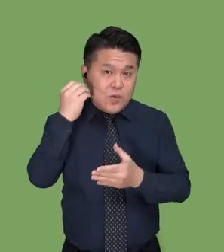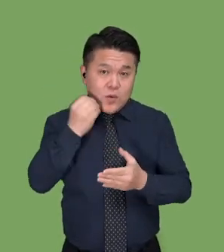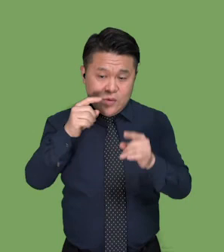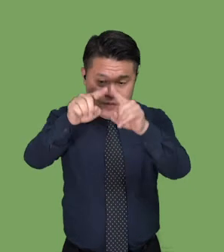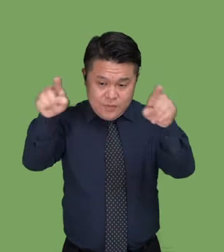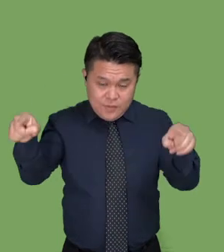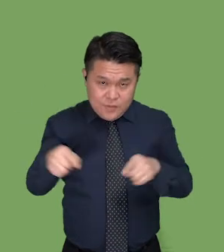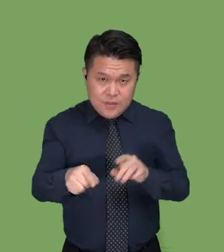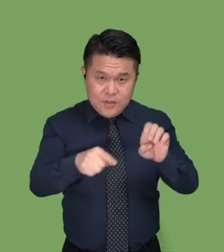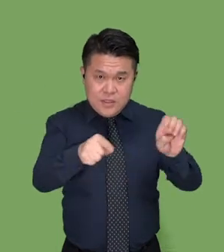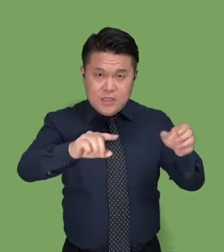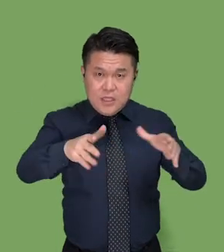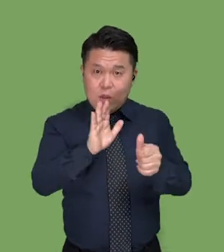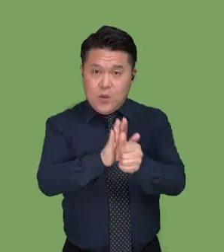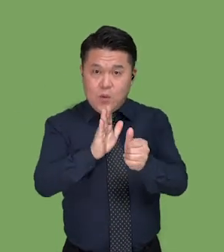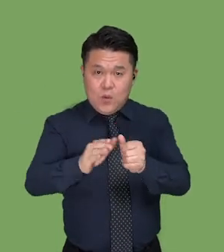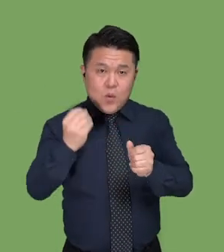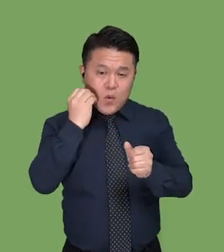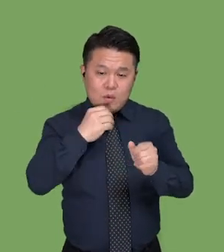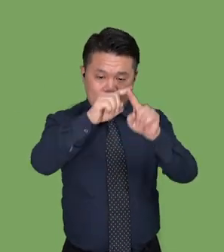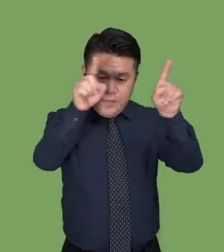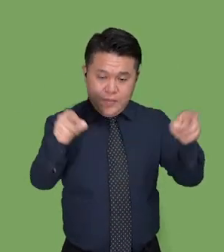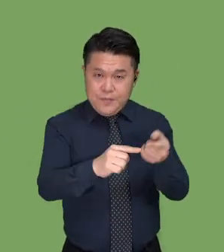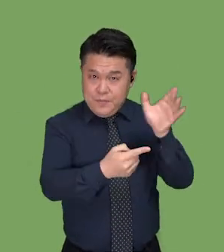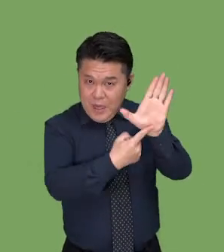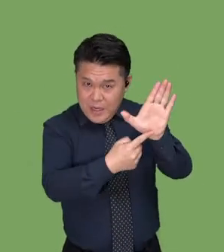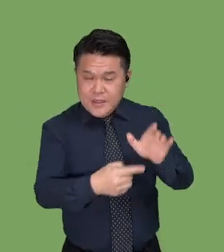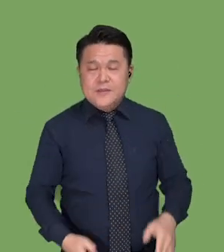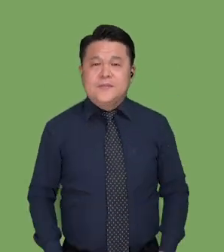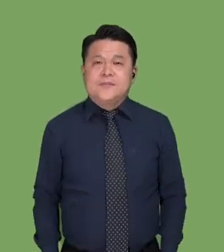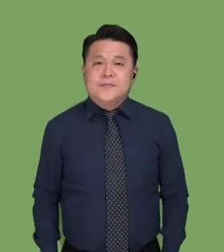이 나라 도움 시스템을 통해서 공고합니다.